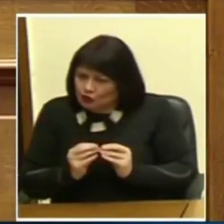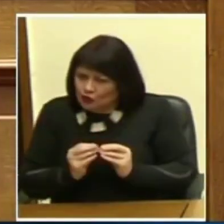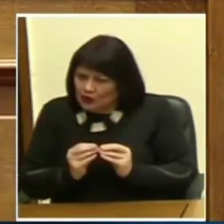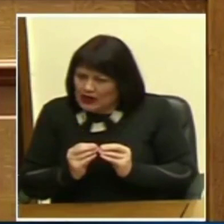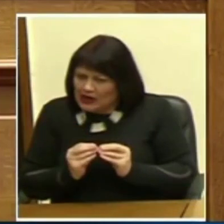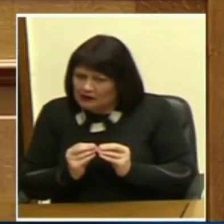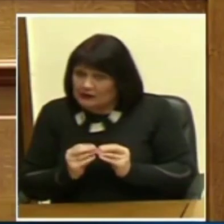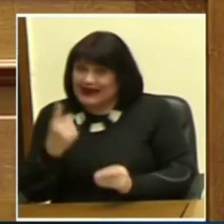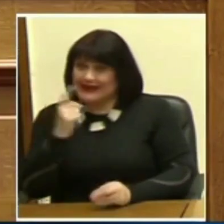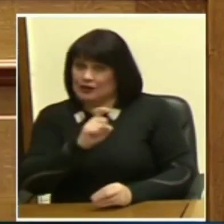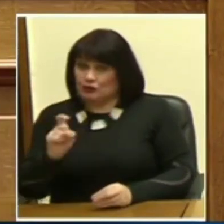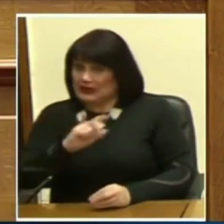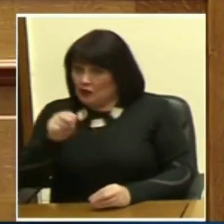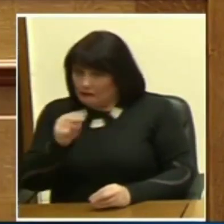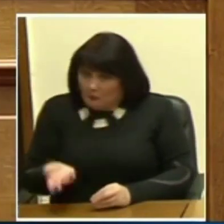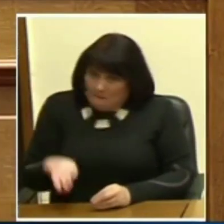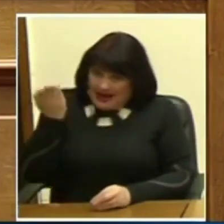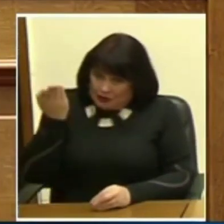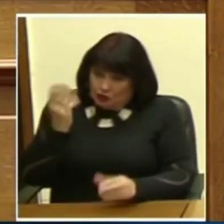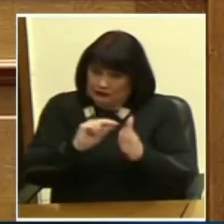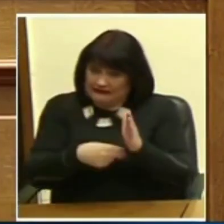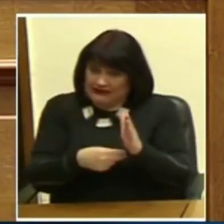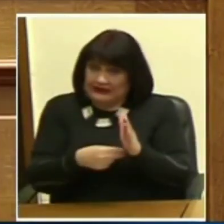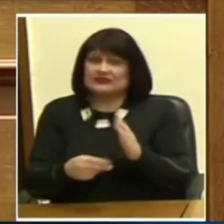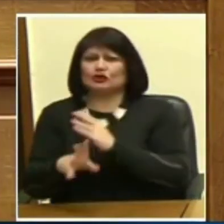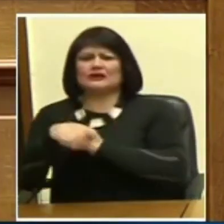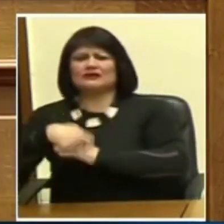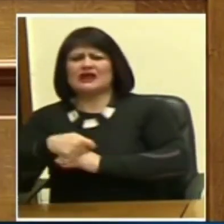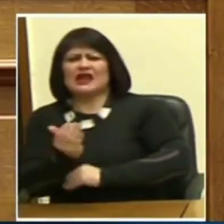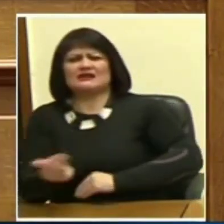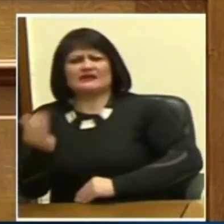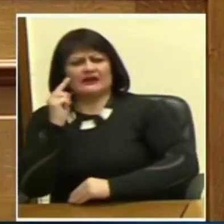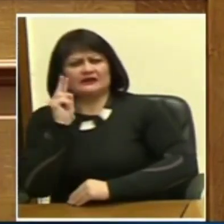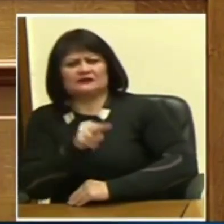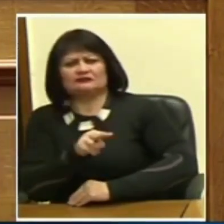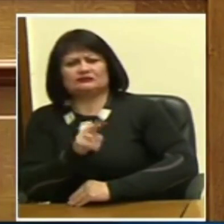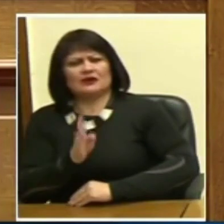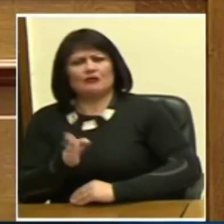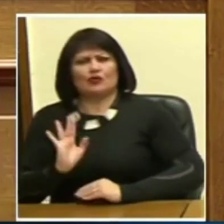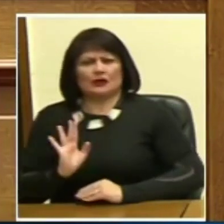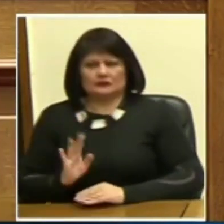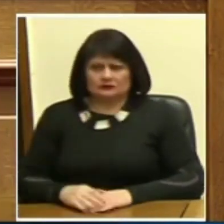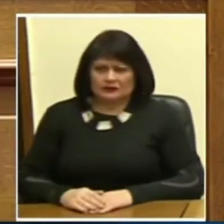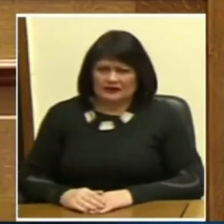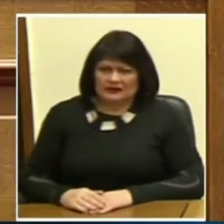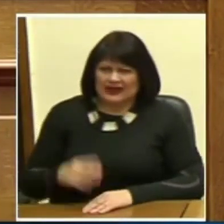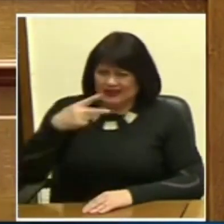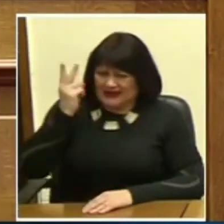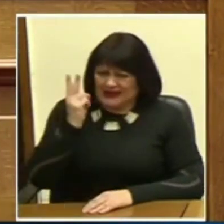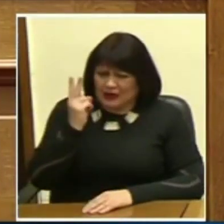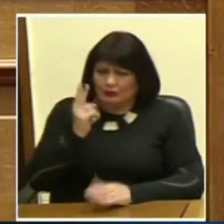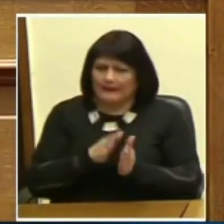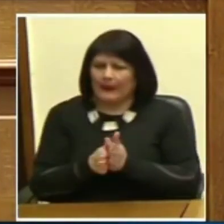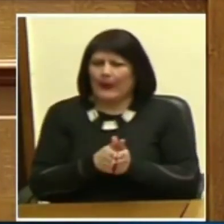του 1.000.000 ευρώ. Είναι πολύ σημαντικό αυτό, να μην δίνουμε τη δυνατότητα σε κανέναν να βάλει το χέρι